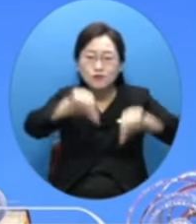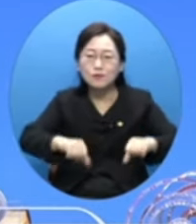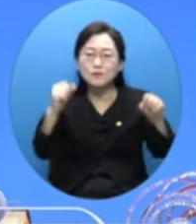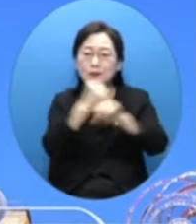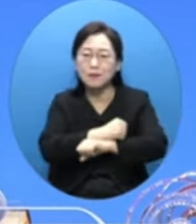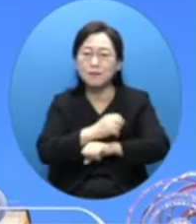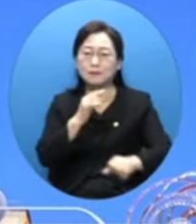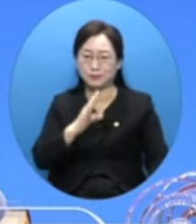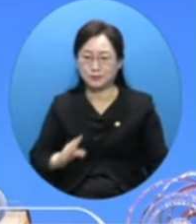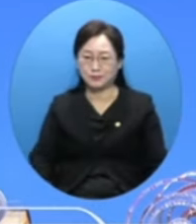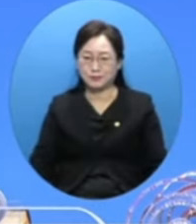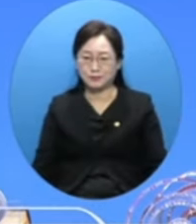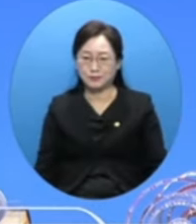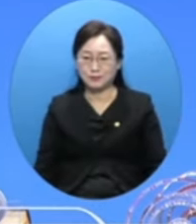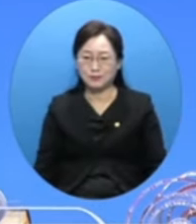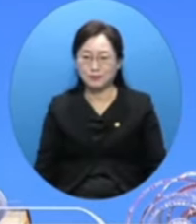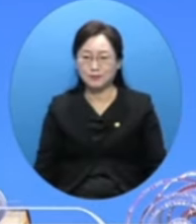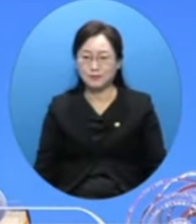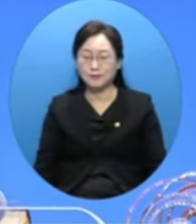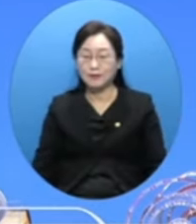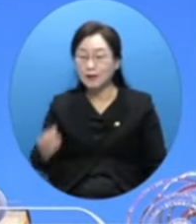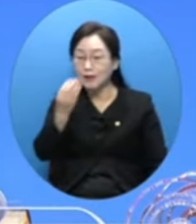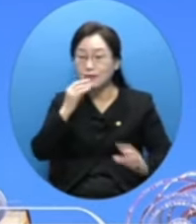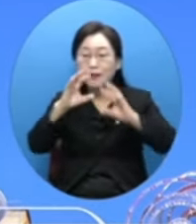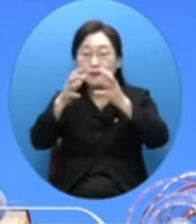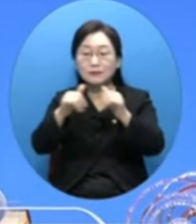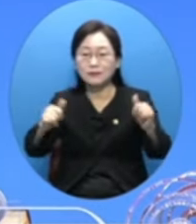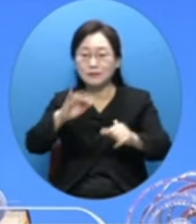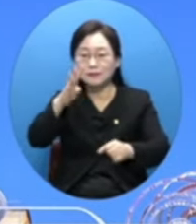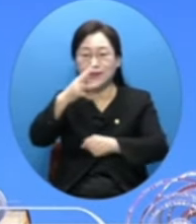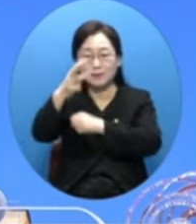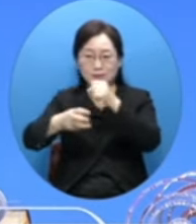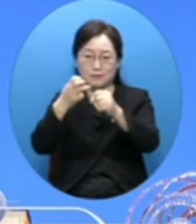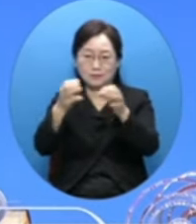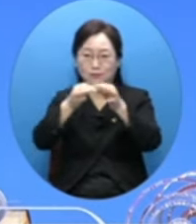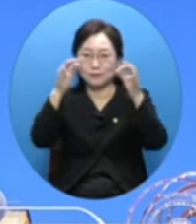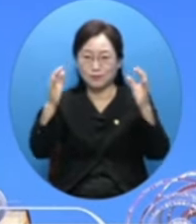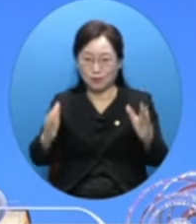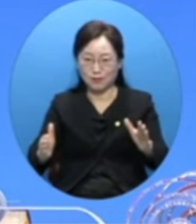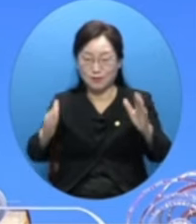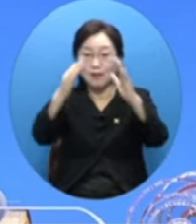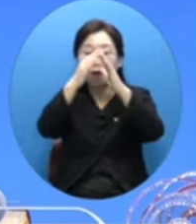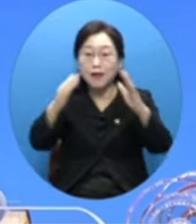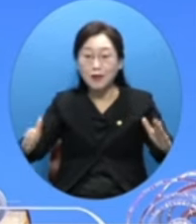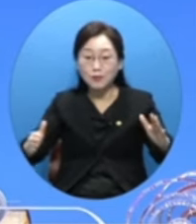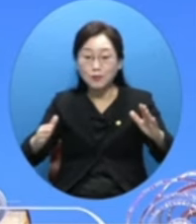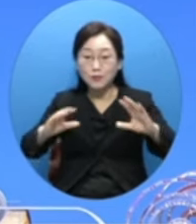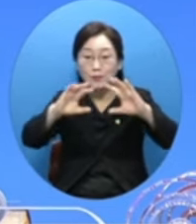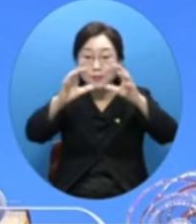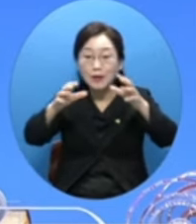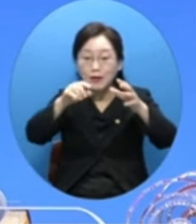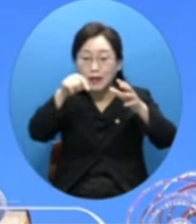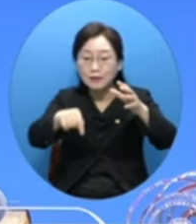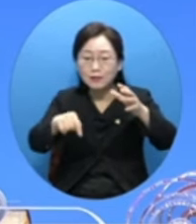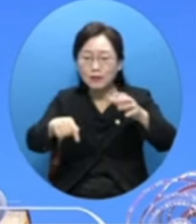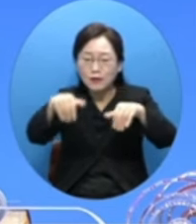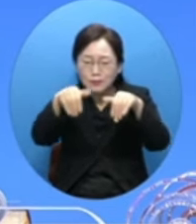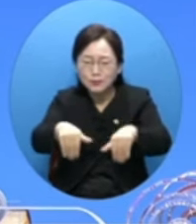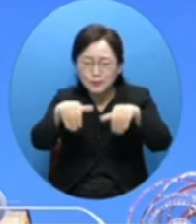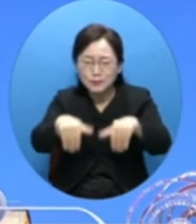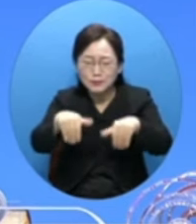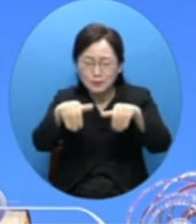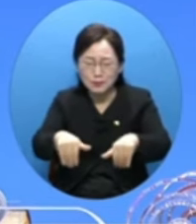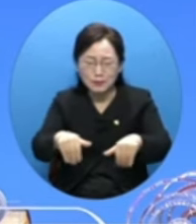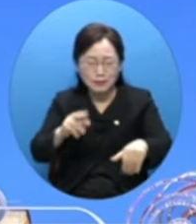인도할 것입니다. 이스라엘 백성들이 430년 동안 애굽에서 종살이 했습니다. 그들은 말할 수